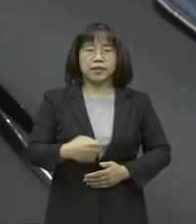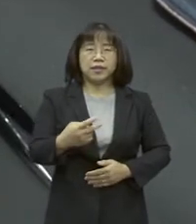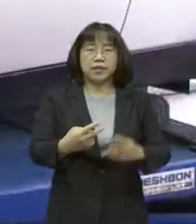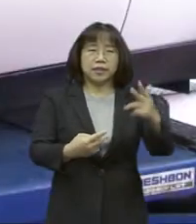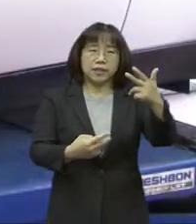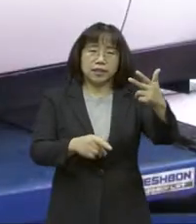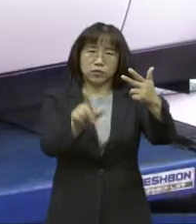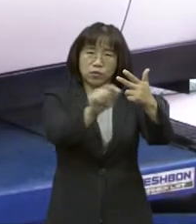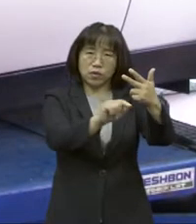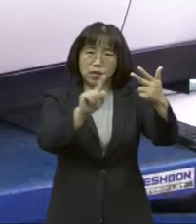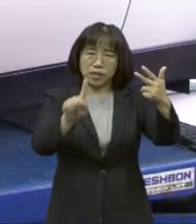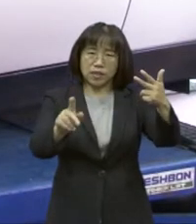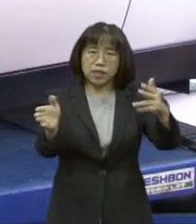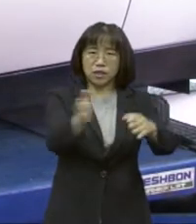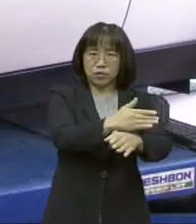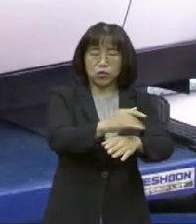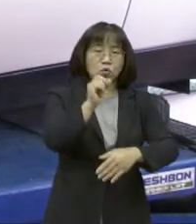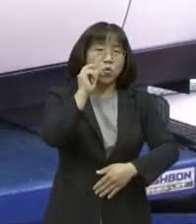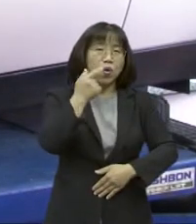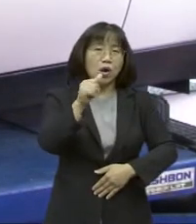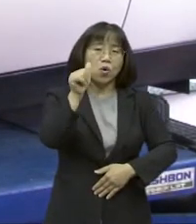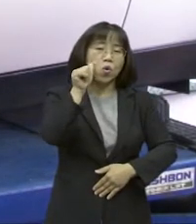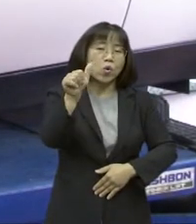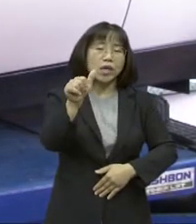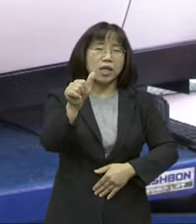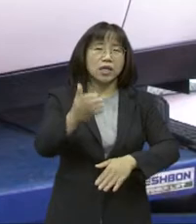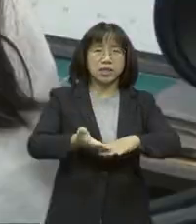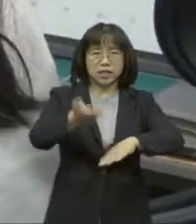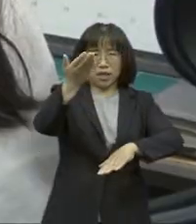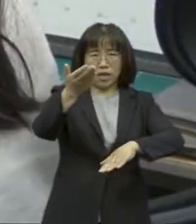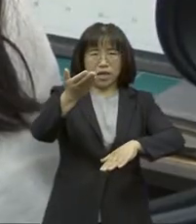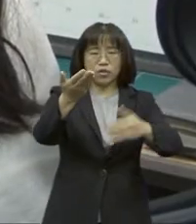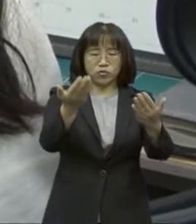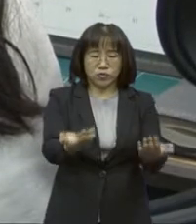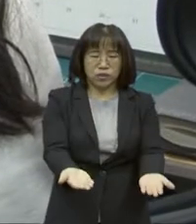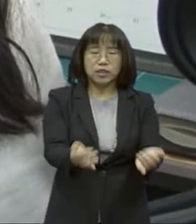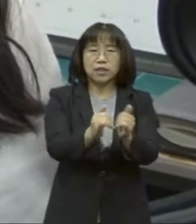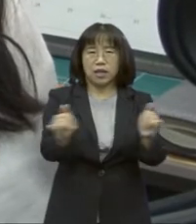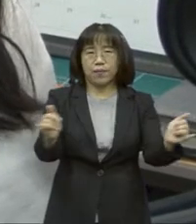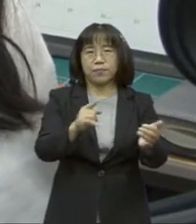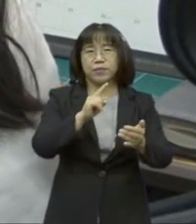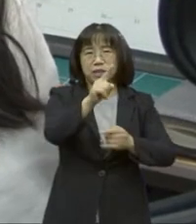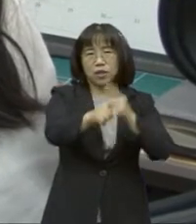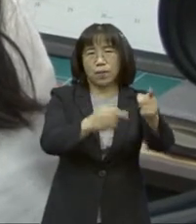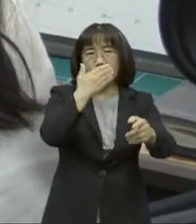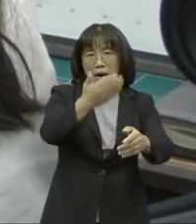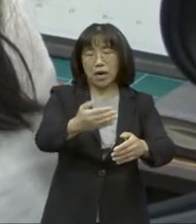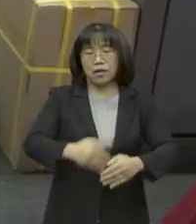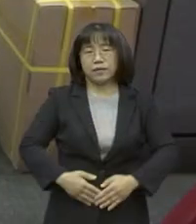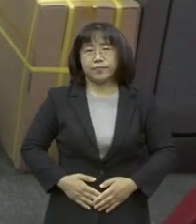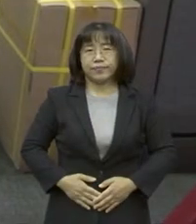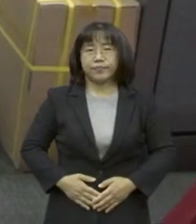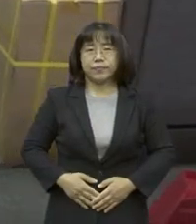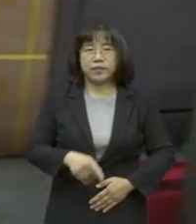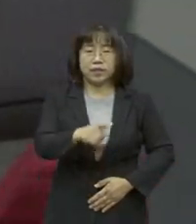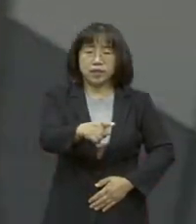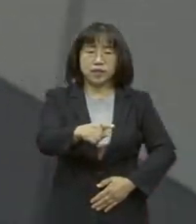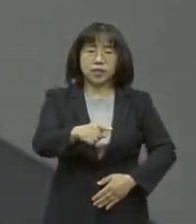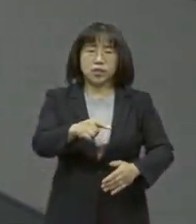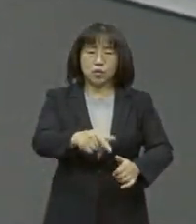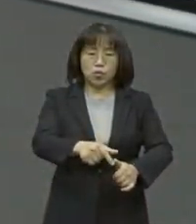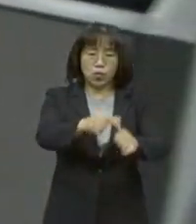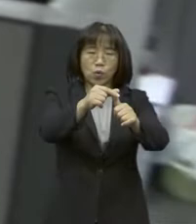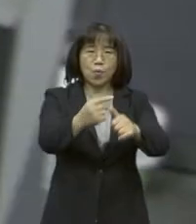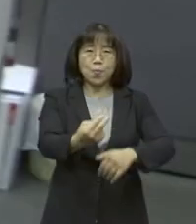이후로 월 5일 이상 무급휴직 을 실시한 근로자가 신청할 수 있으며 지원금 지급 일까지 고용보험을